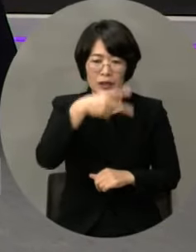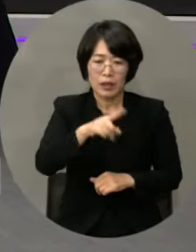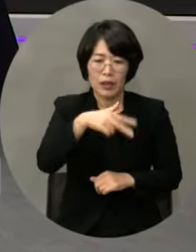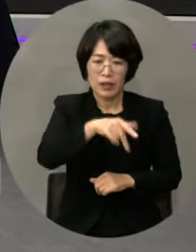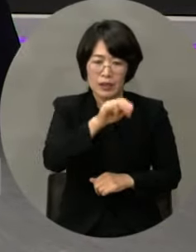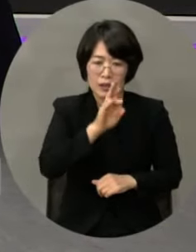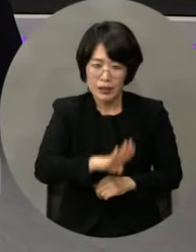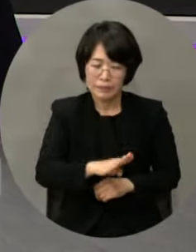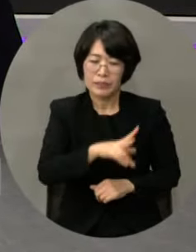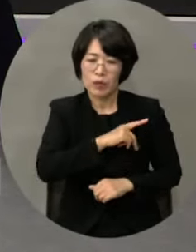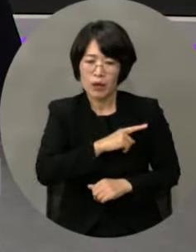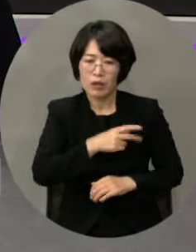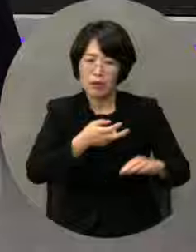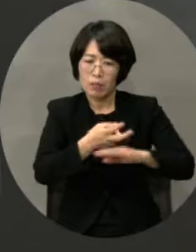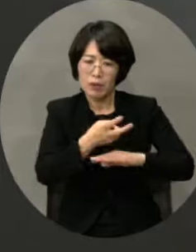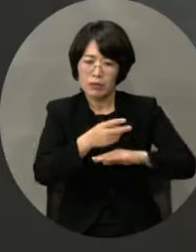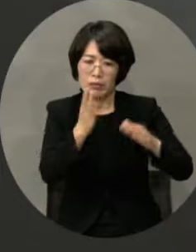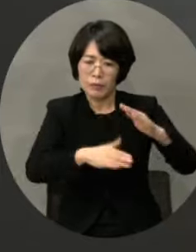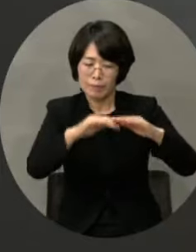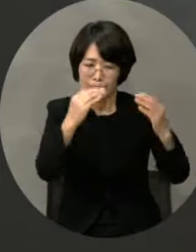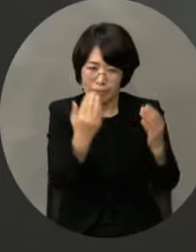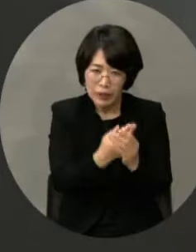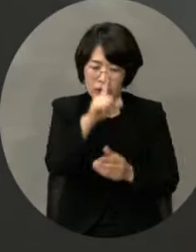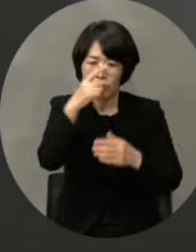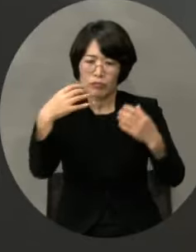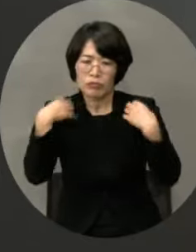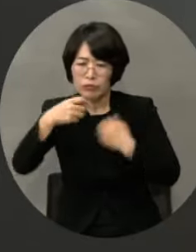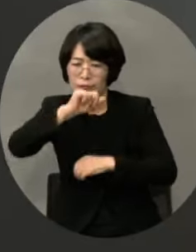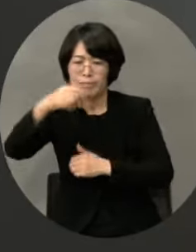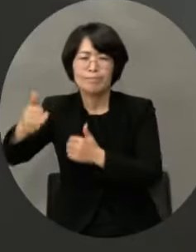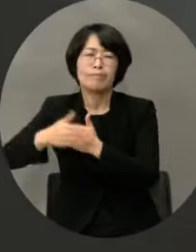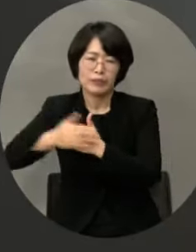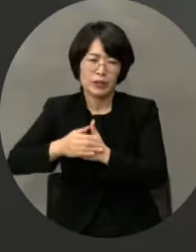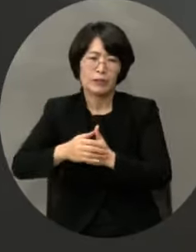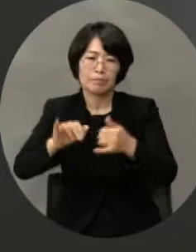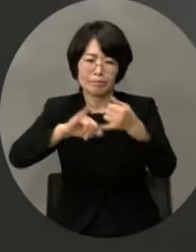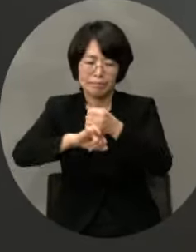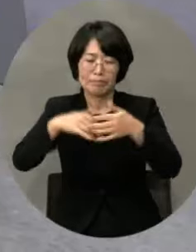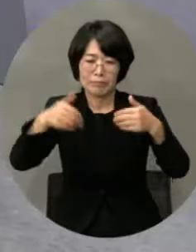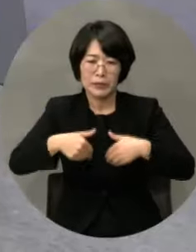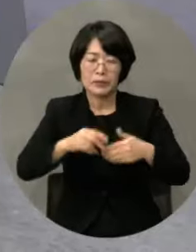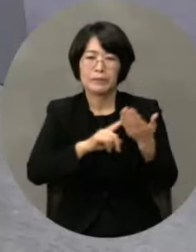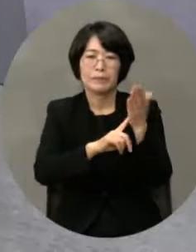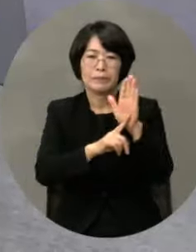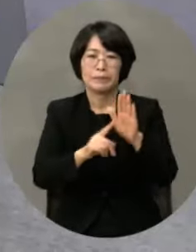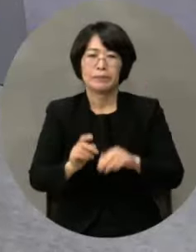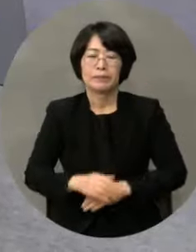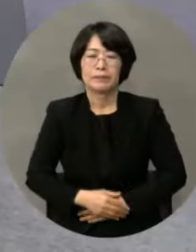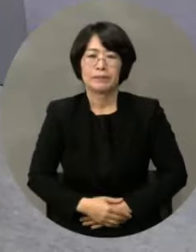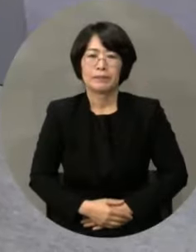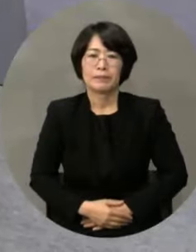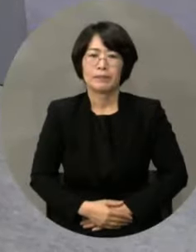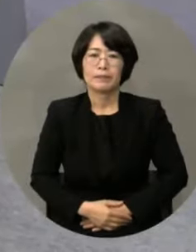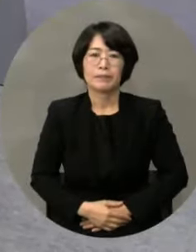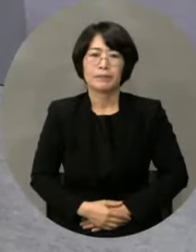후보는 시내버스 공영화와 중앙정부의 재정 지원이 필요하다고 밝혔습니다. MBC 뉴스 김윤입니다.